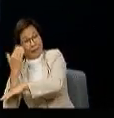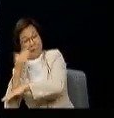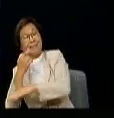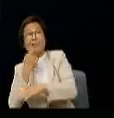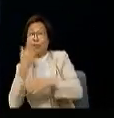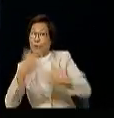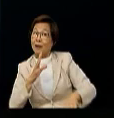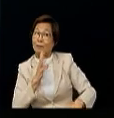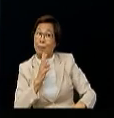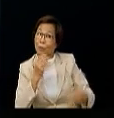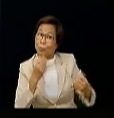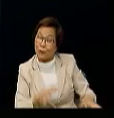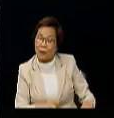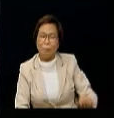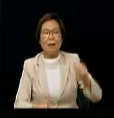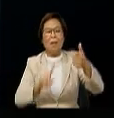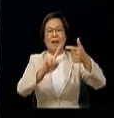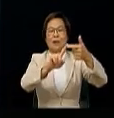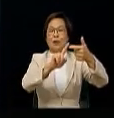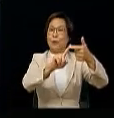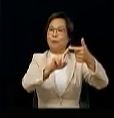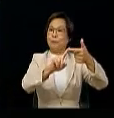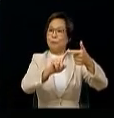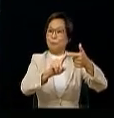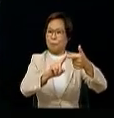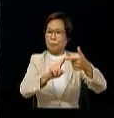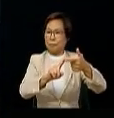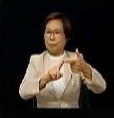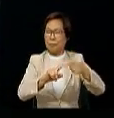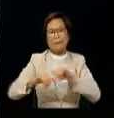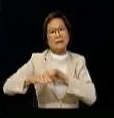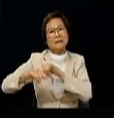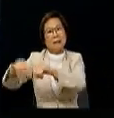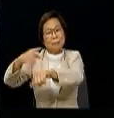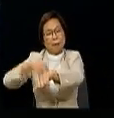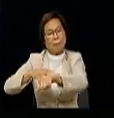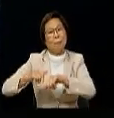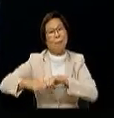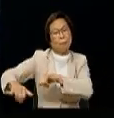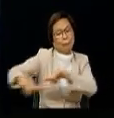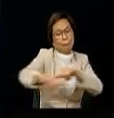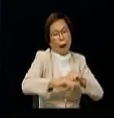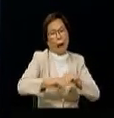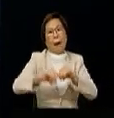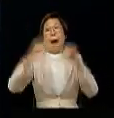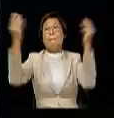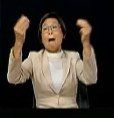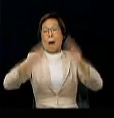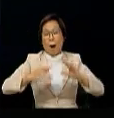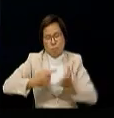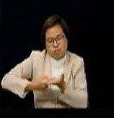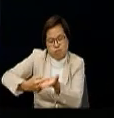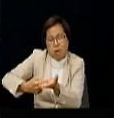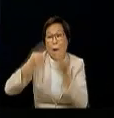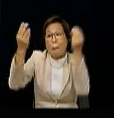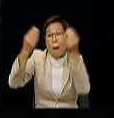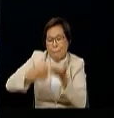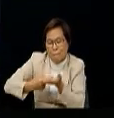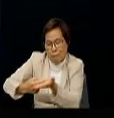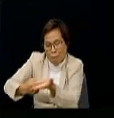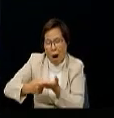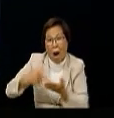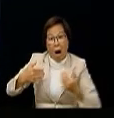yang kedua elah lain serentak dengan itu majelis Perundingan di mana kita ke